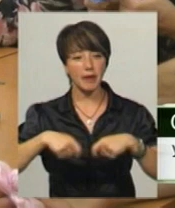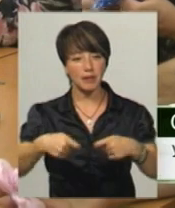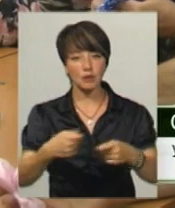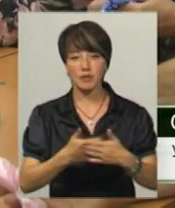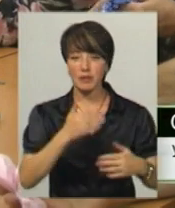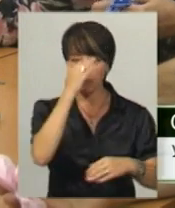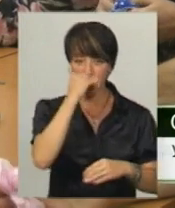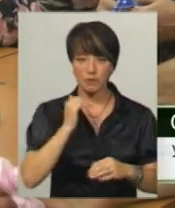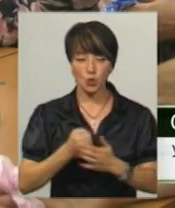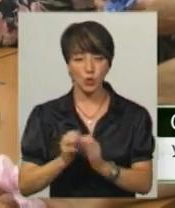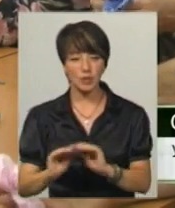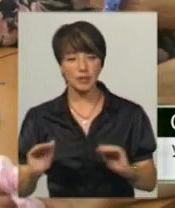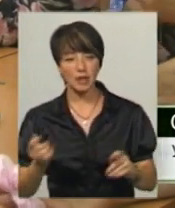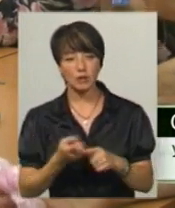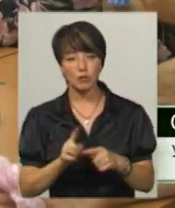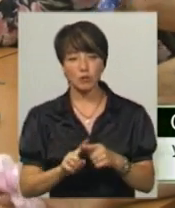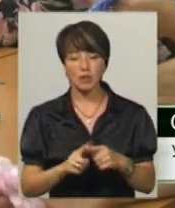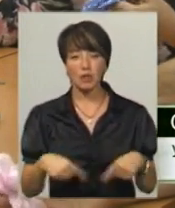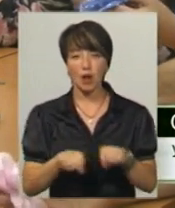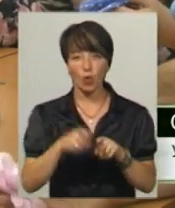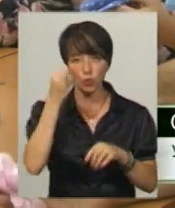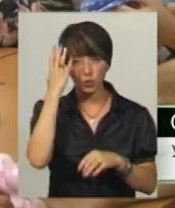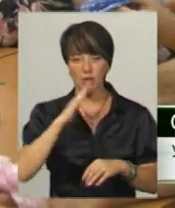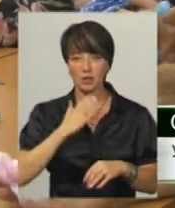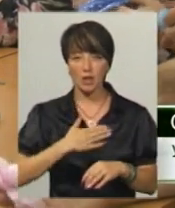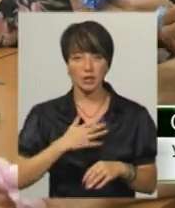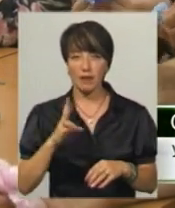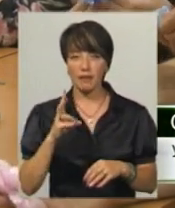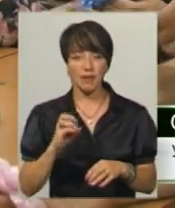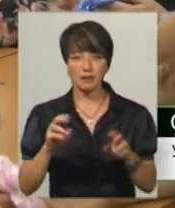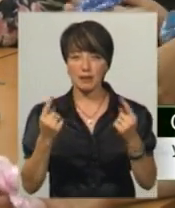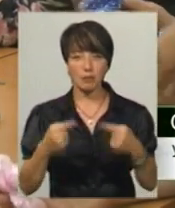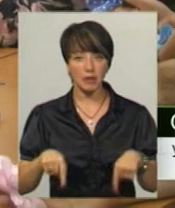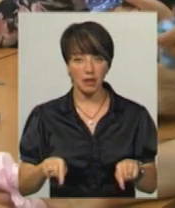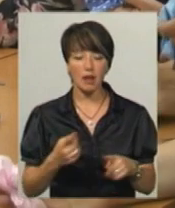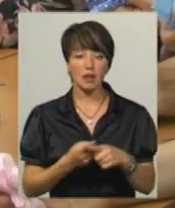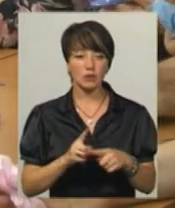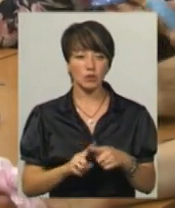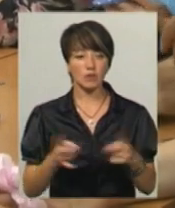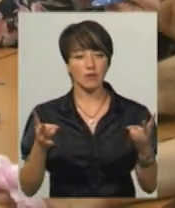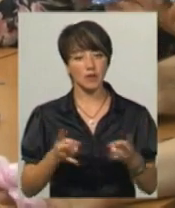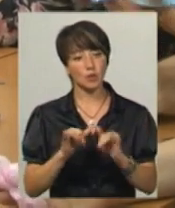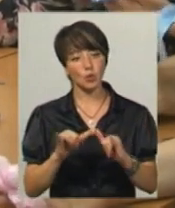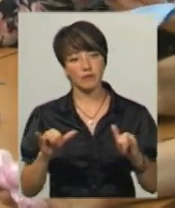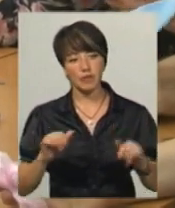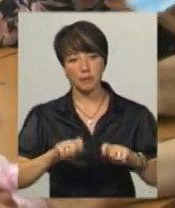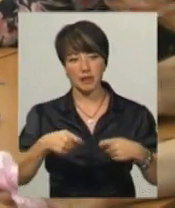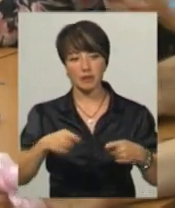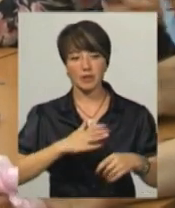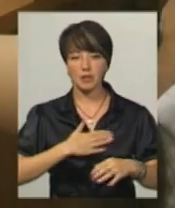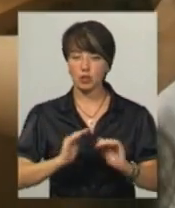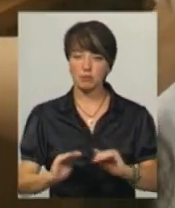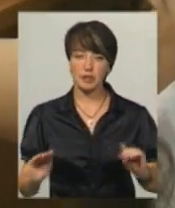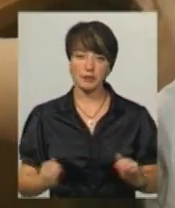батьків до дітей, і тому, от, щоб ця така культура наша не занепадала, от, варто її розвивати і передавати нашим